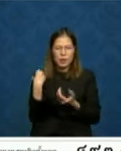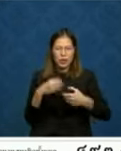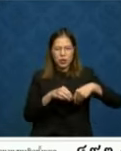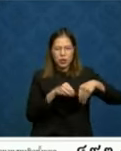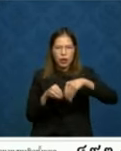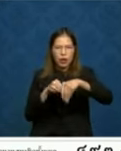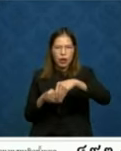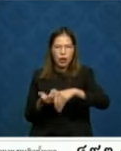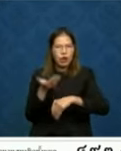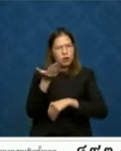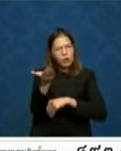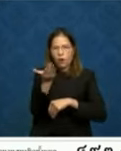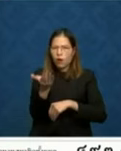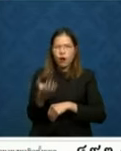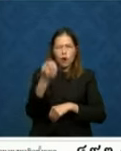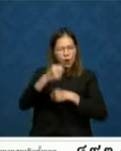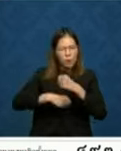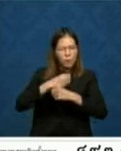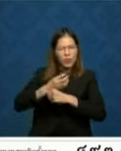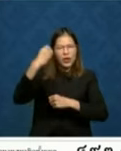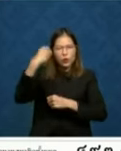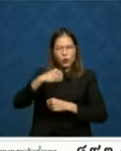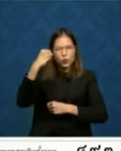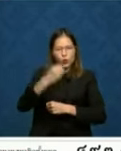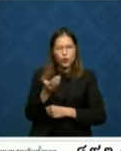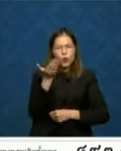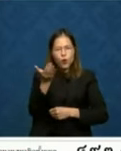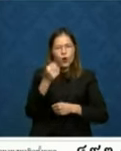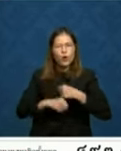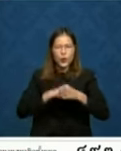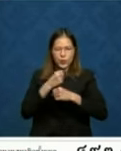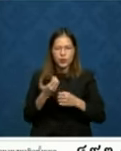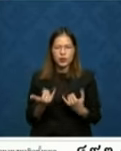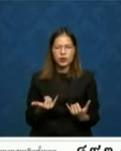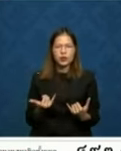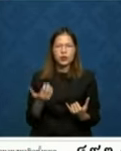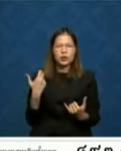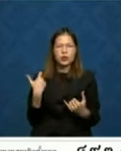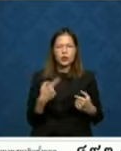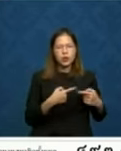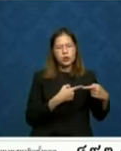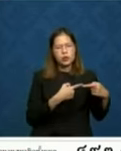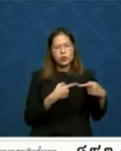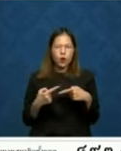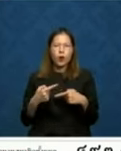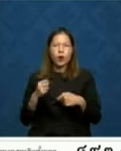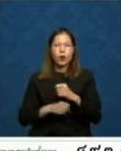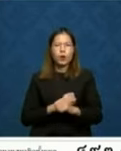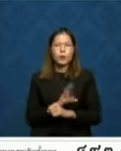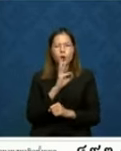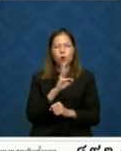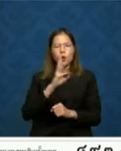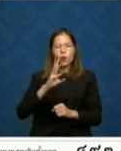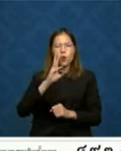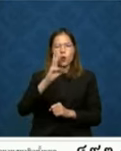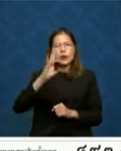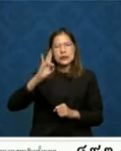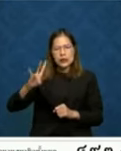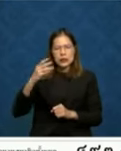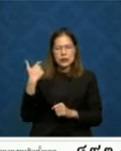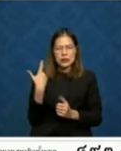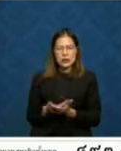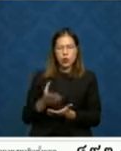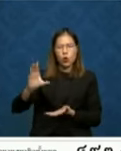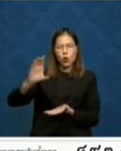าสูบต้องร้องขอทุกปีค่ะและบอกว่าปีนี้นะคะเป็นรอยต่อของปี66และปี67จะใช้งบ